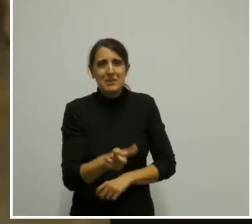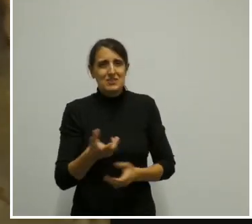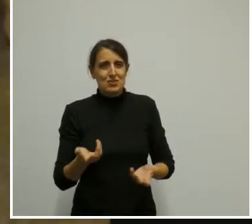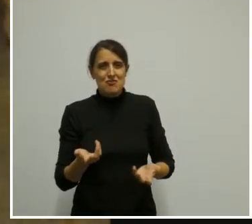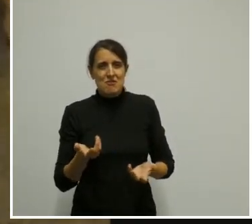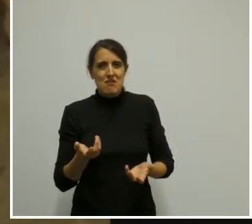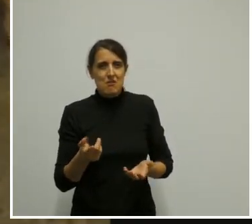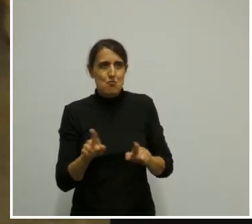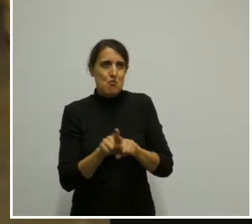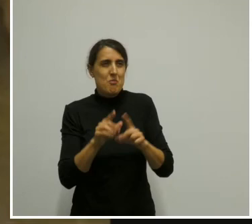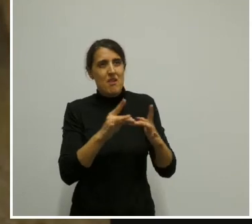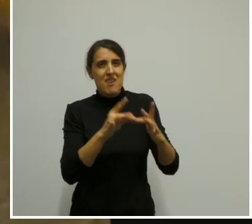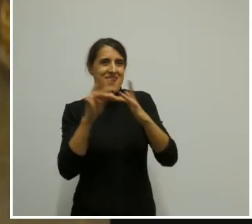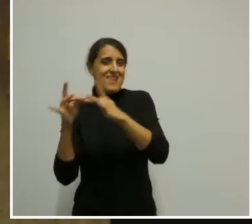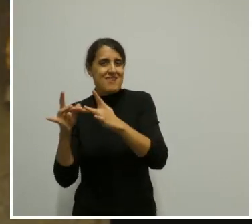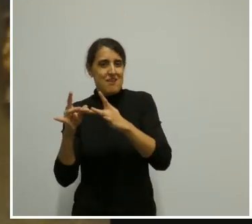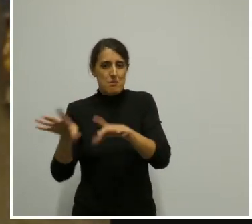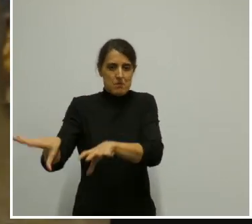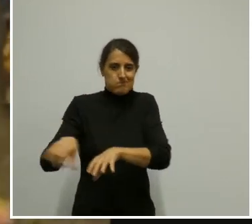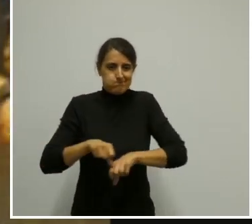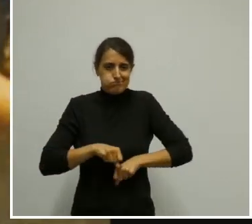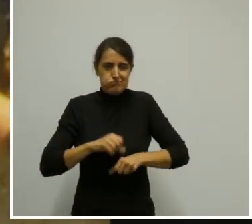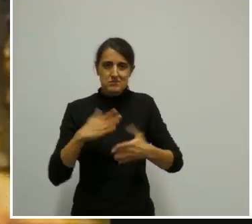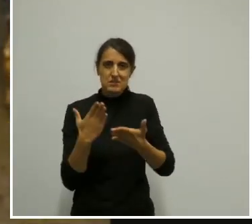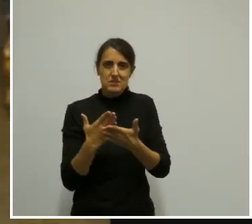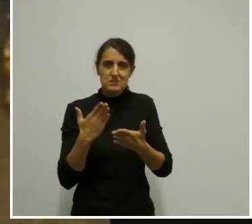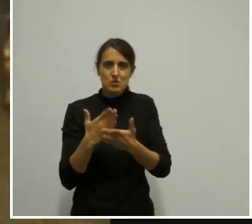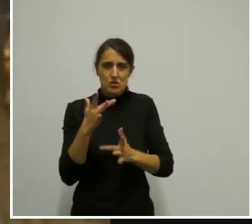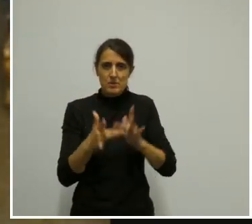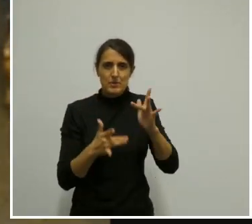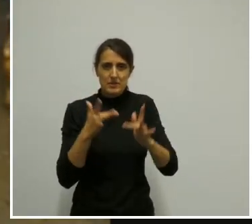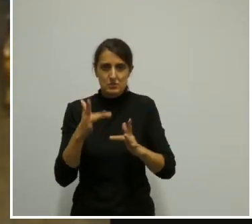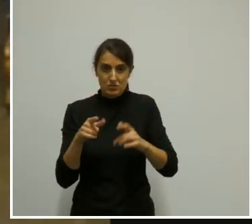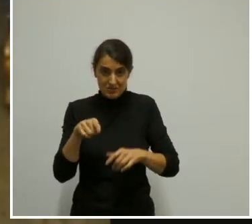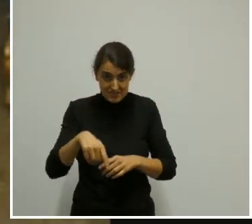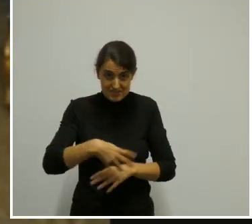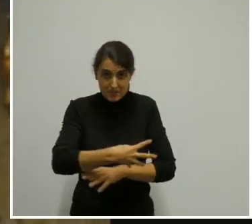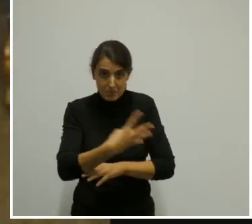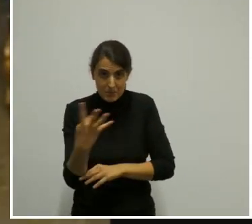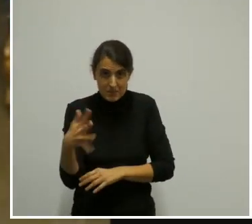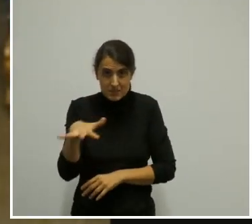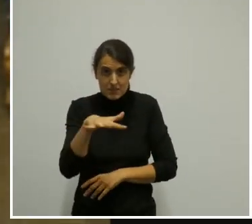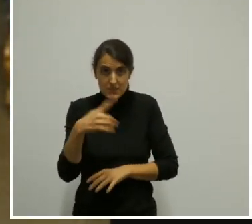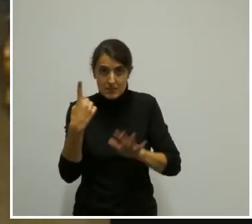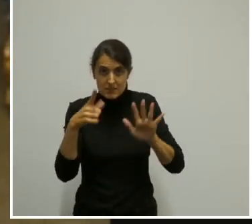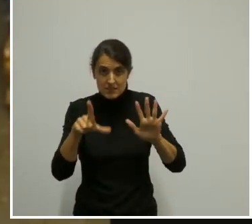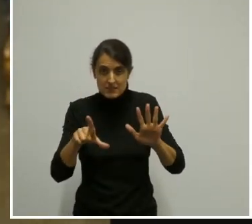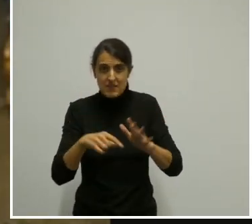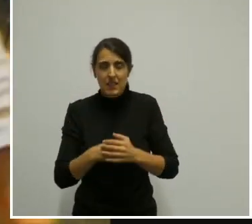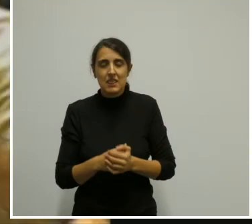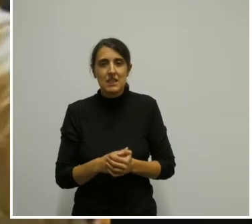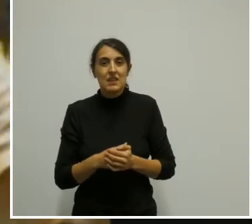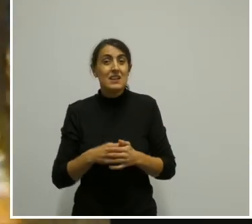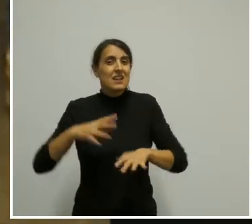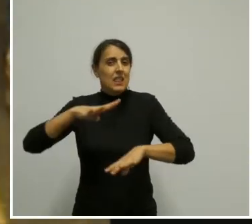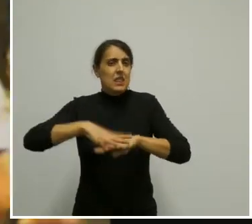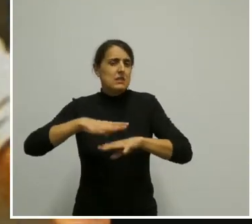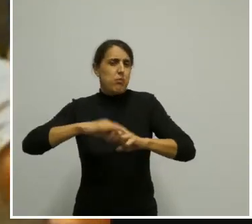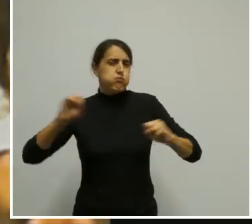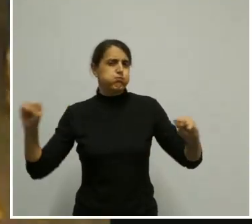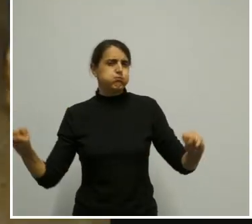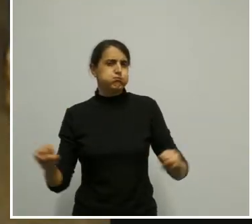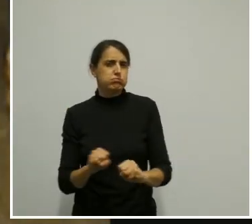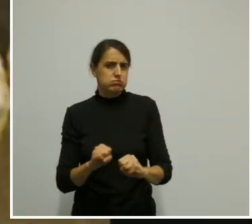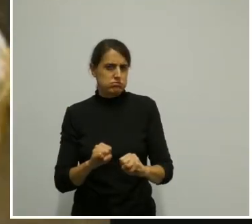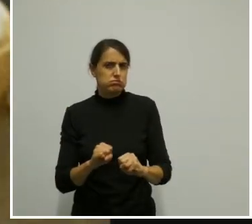són 17, no, bressols? Aquí a Sant Martí, 17. Sí. Clar, és un districte molt gran, hi ha